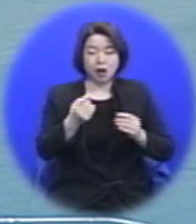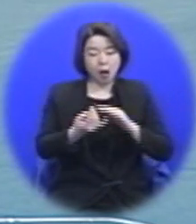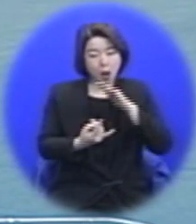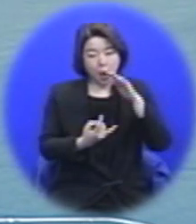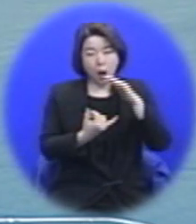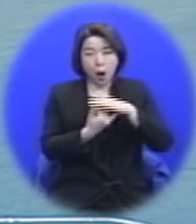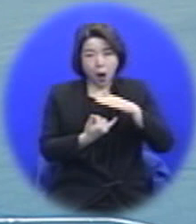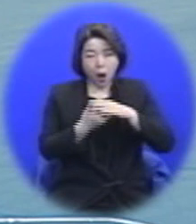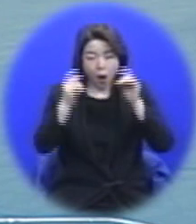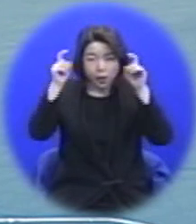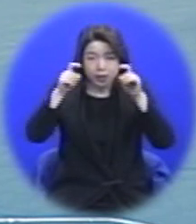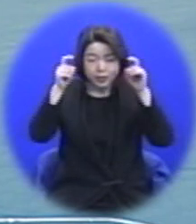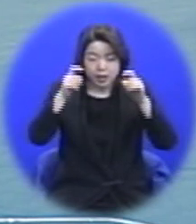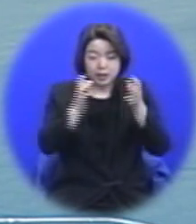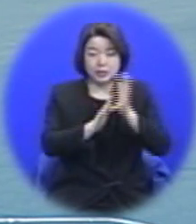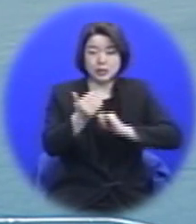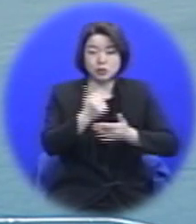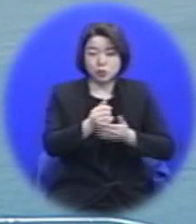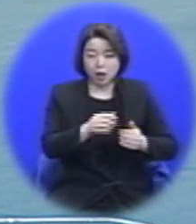어디든지 따라가는 자라고 그랬습니다.